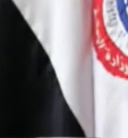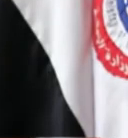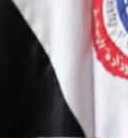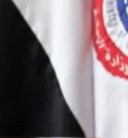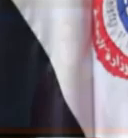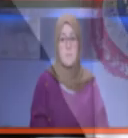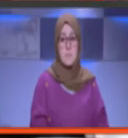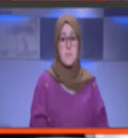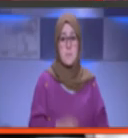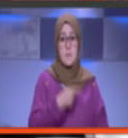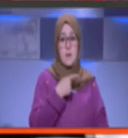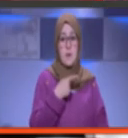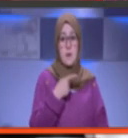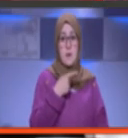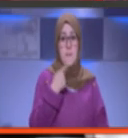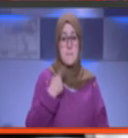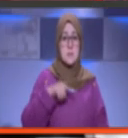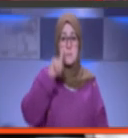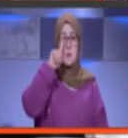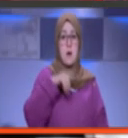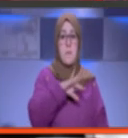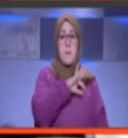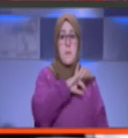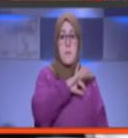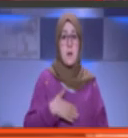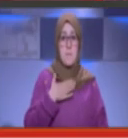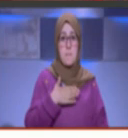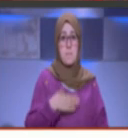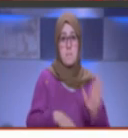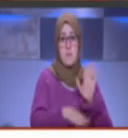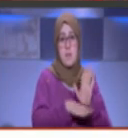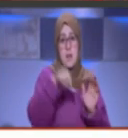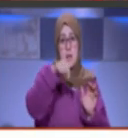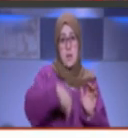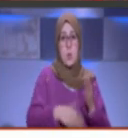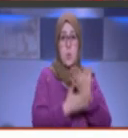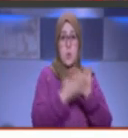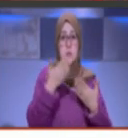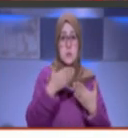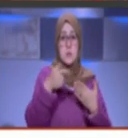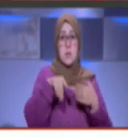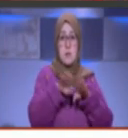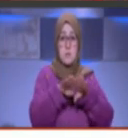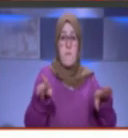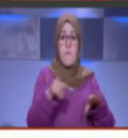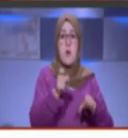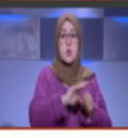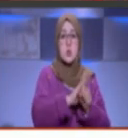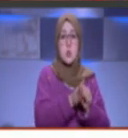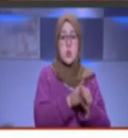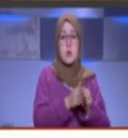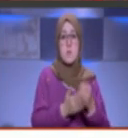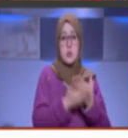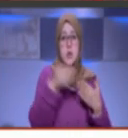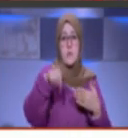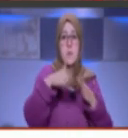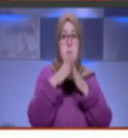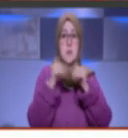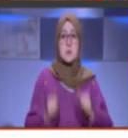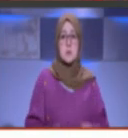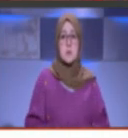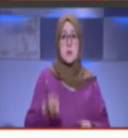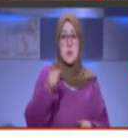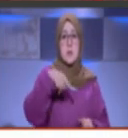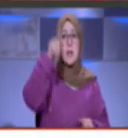بسم الله الرحمن الرحيم. البيان اليوم المحدث للوضع الوبائي لفيروس كورونا المستجد في مصر عن